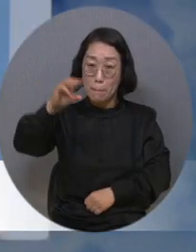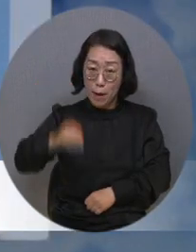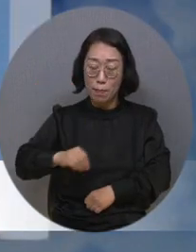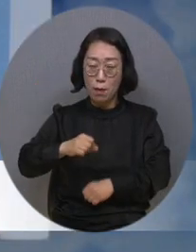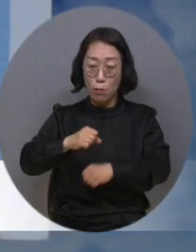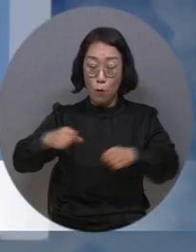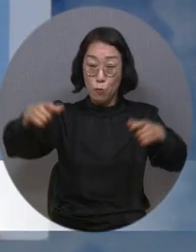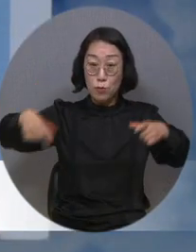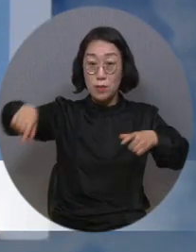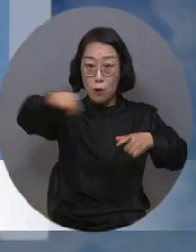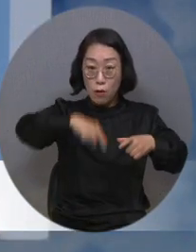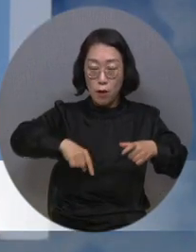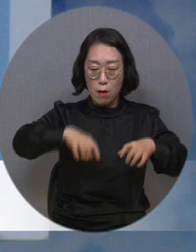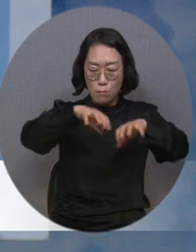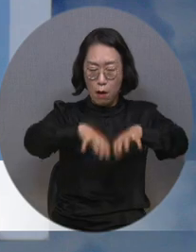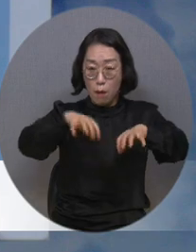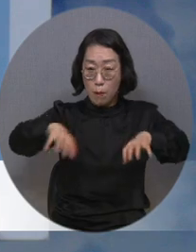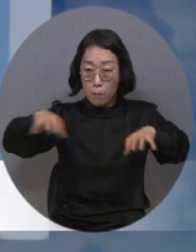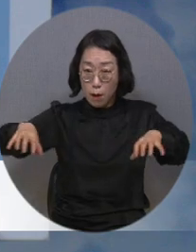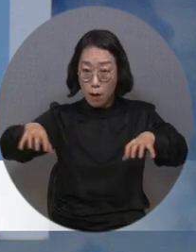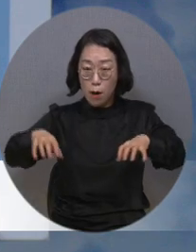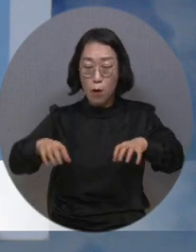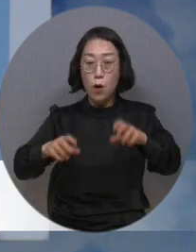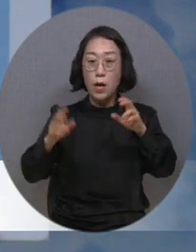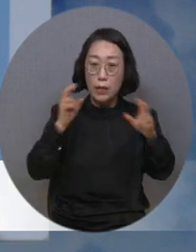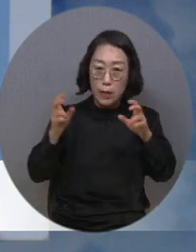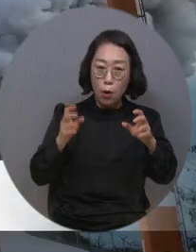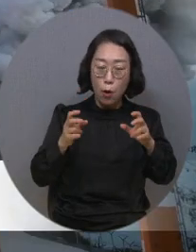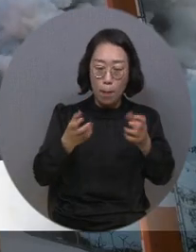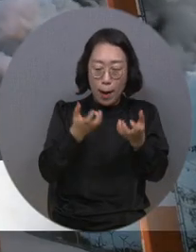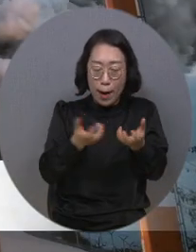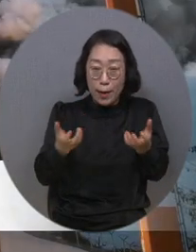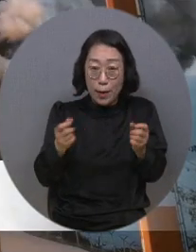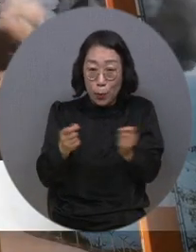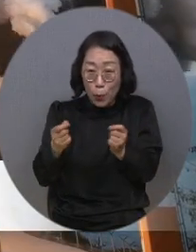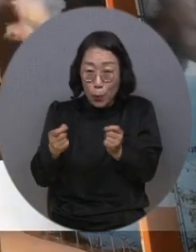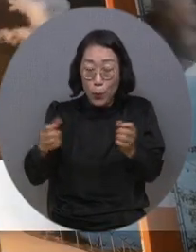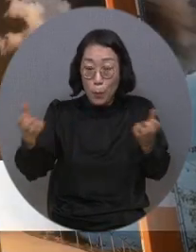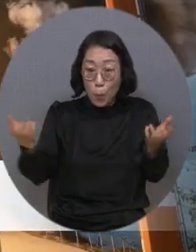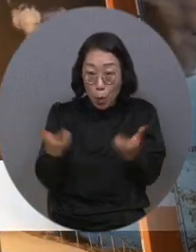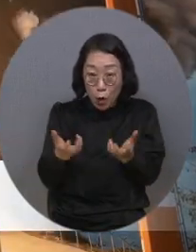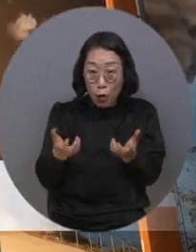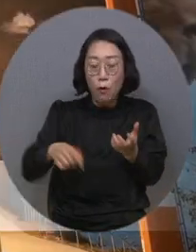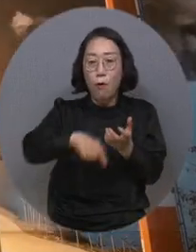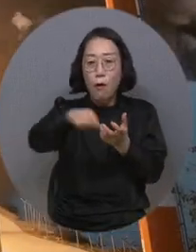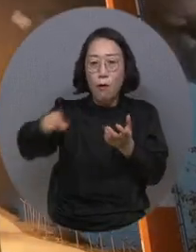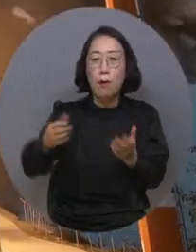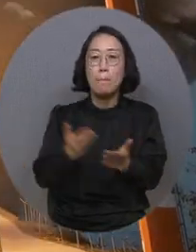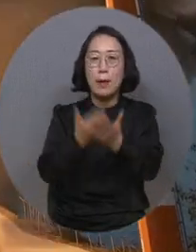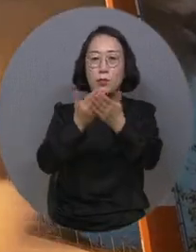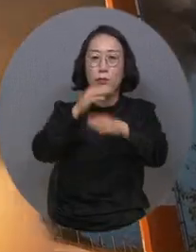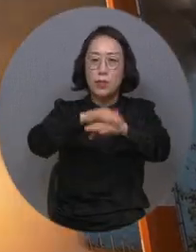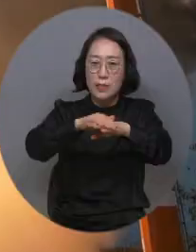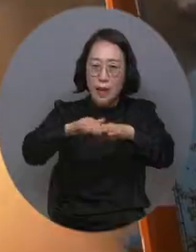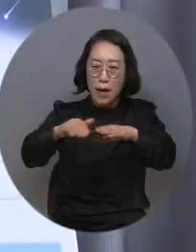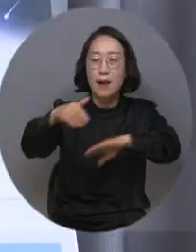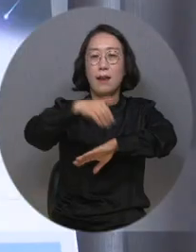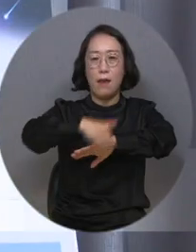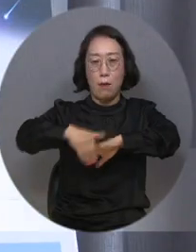필수 인프라 구축과 발사체 관련 기업들의 직접 활용을 통해 우주 발사체 산업의 성장 거점으로 조성될